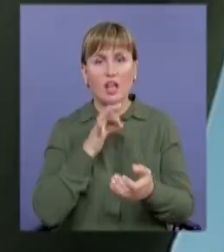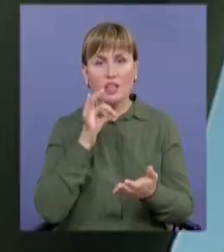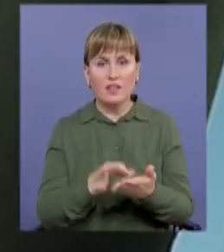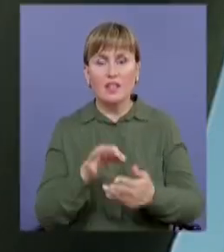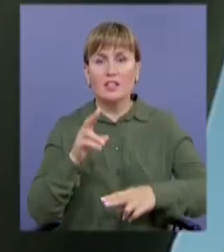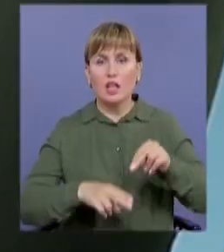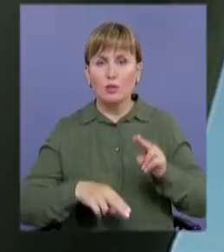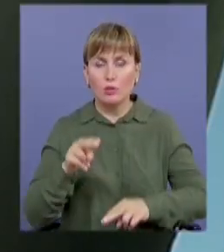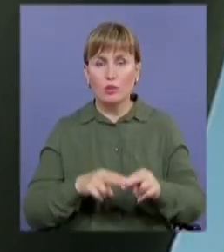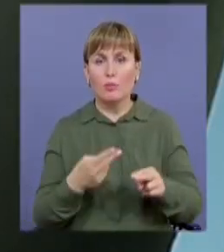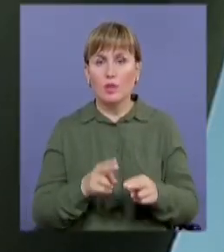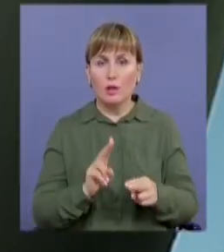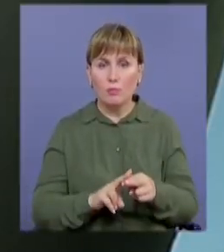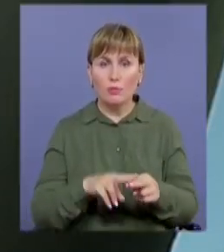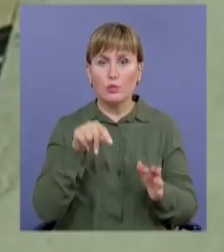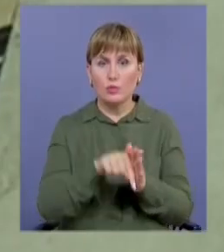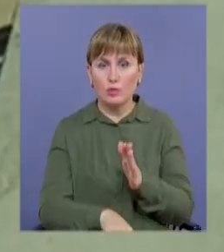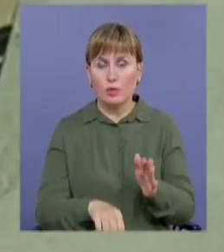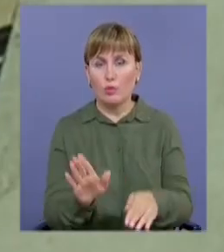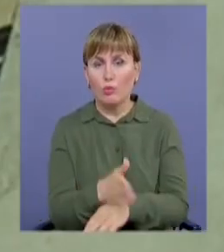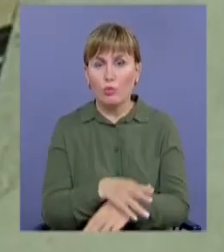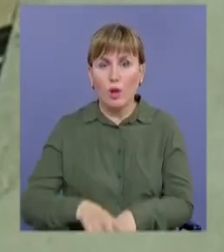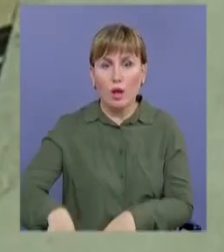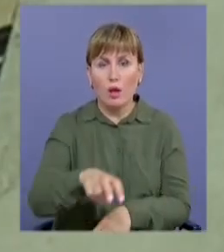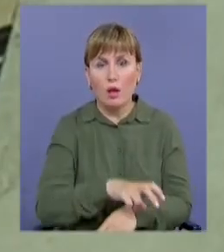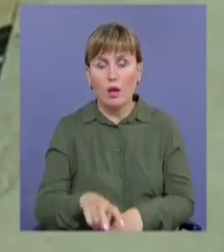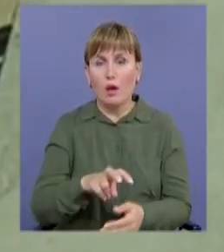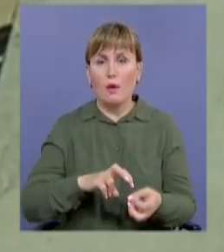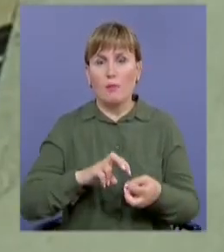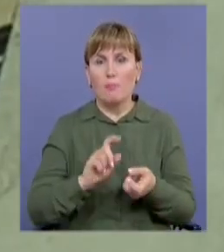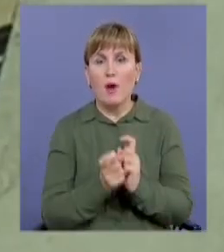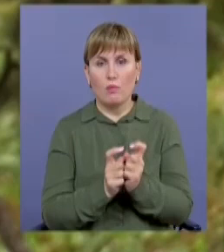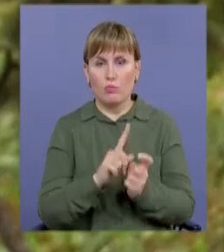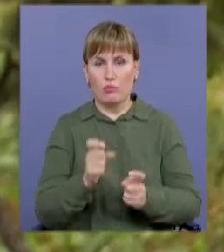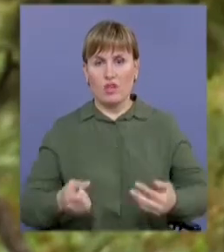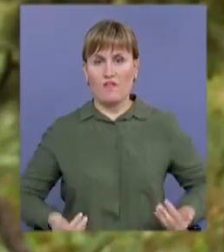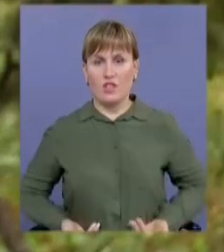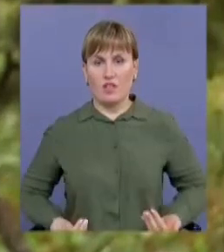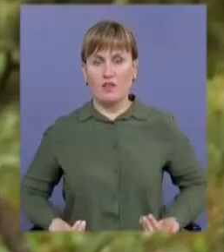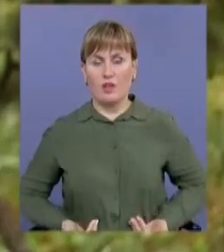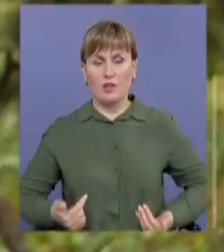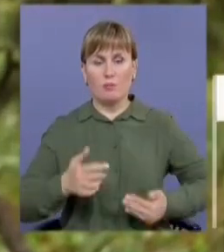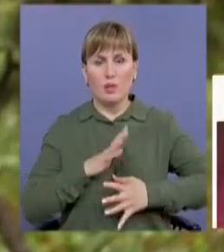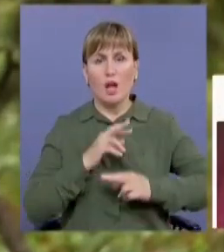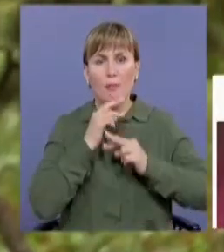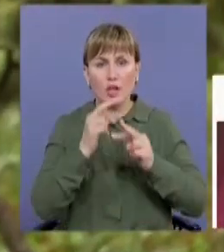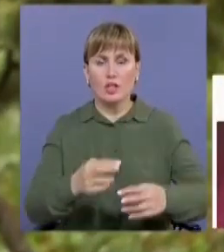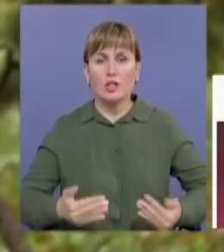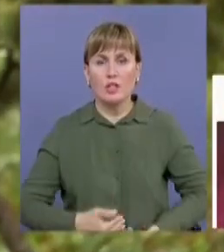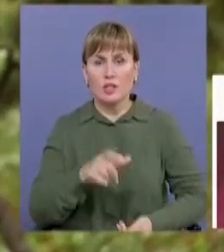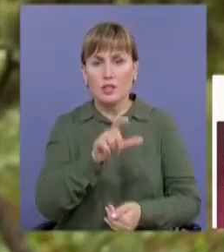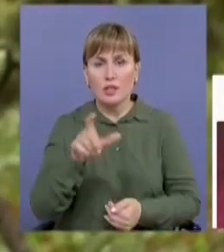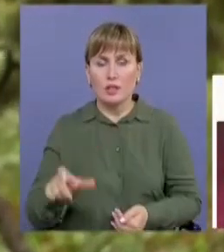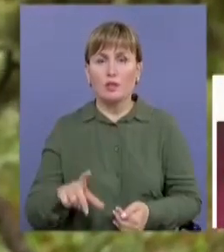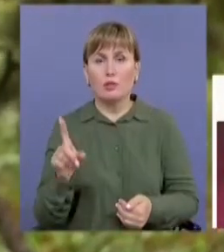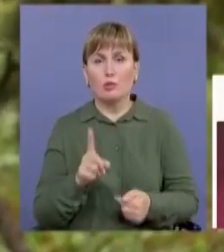ответственности застройщика, так как прогулки в собственном дворе превратились в борьбу за выживание. Были обращения жителей.